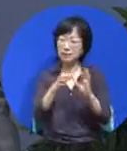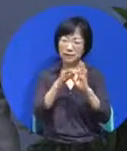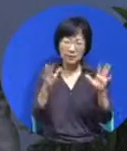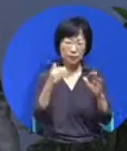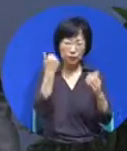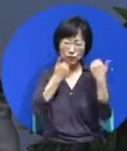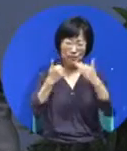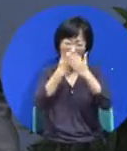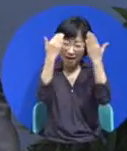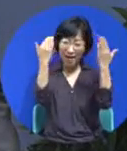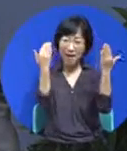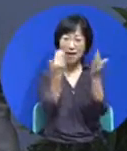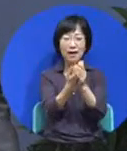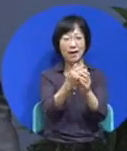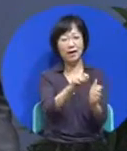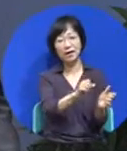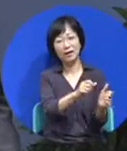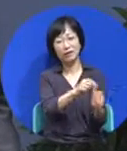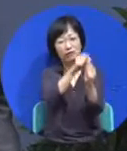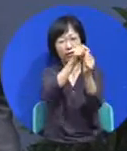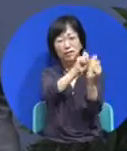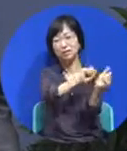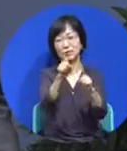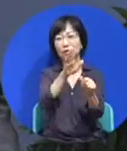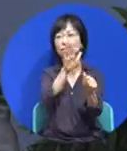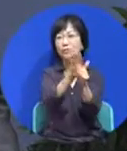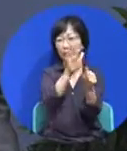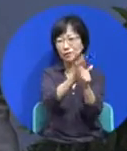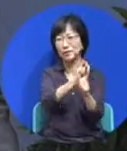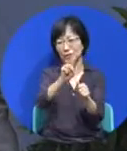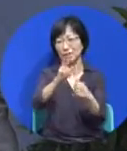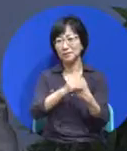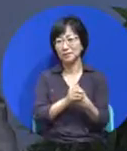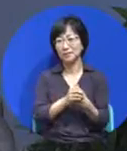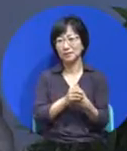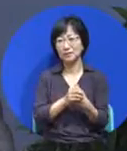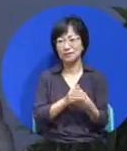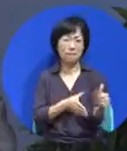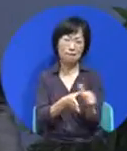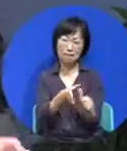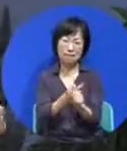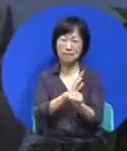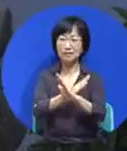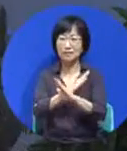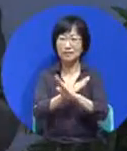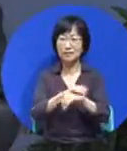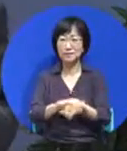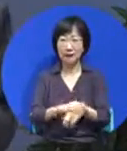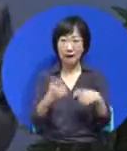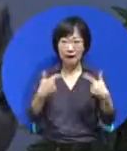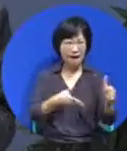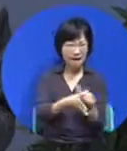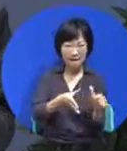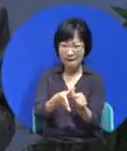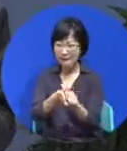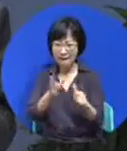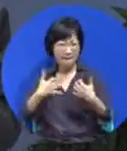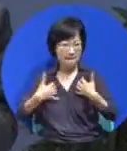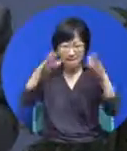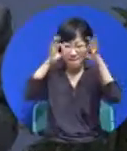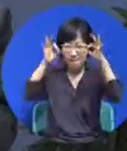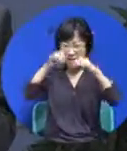everyone. 살려야 고치지. 죽이버리면 못 고쳐요. We have to save them in order to heal them. If 그렇죠. you kill them, how can you heal them? 죽이는 일만 해. All we do is